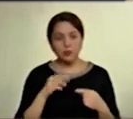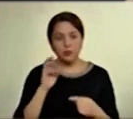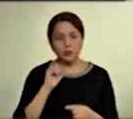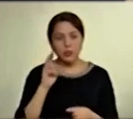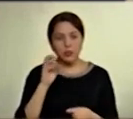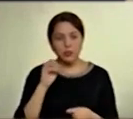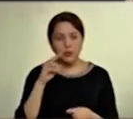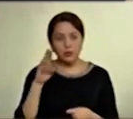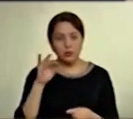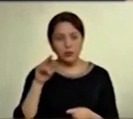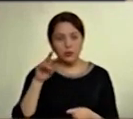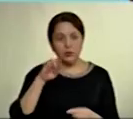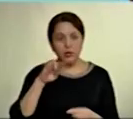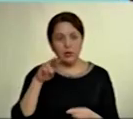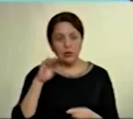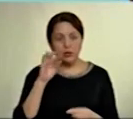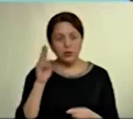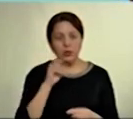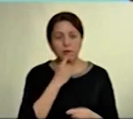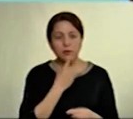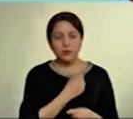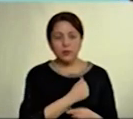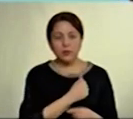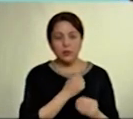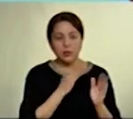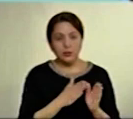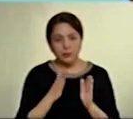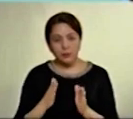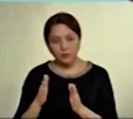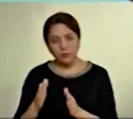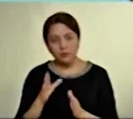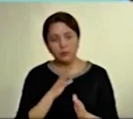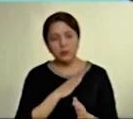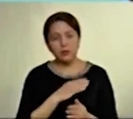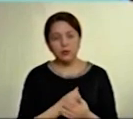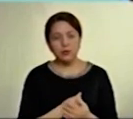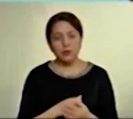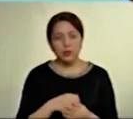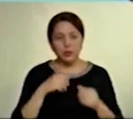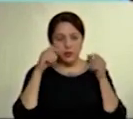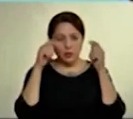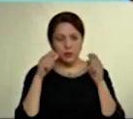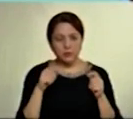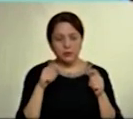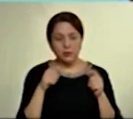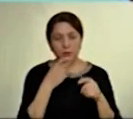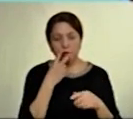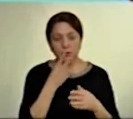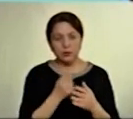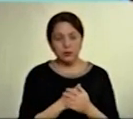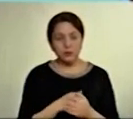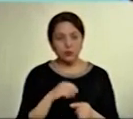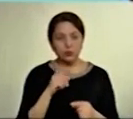makedoniyaliklar asosan qo'shini tartibli joylashgan harbiylardan iborat edi. Tasvirga agar e'tibor bersangiz,